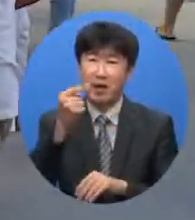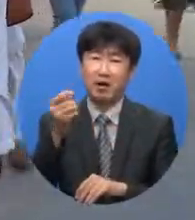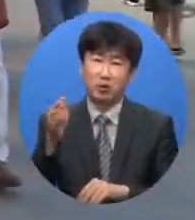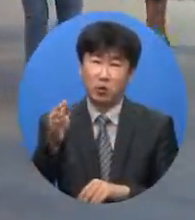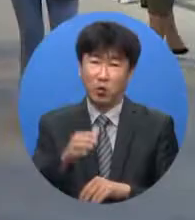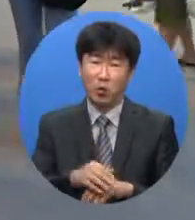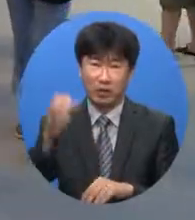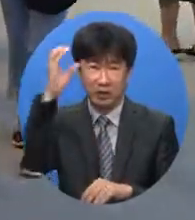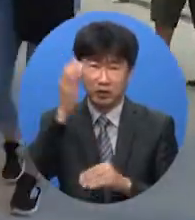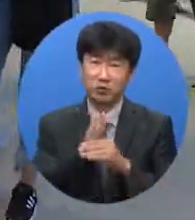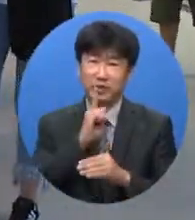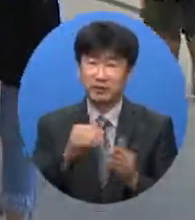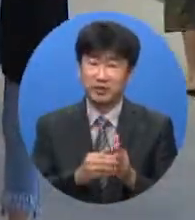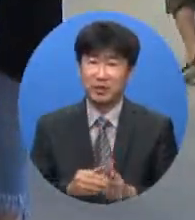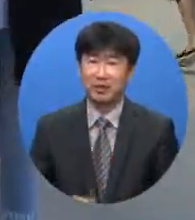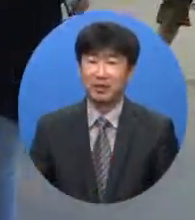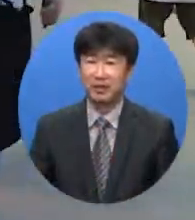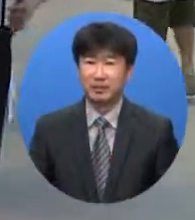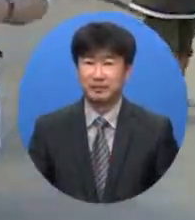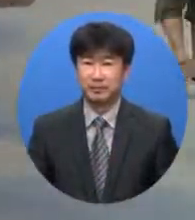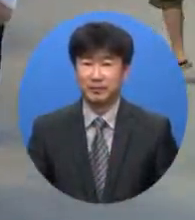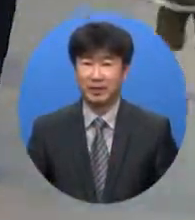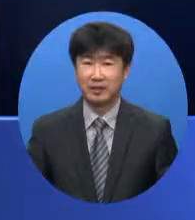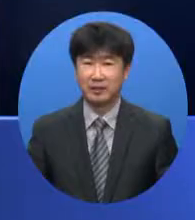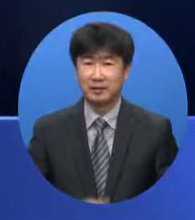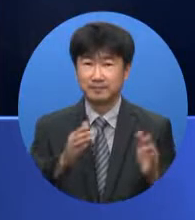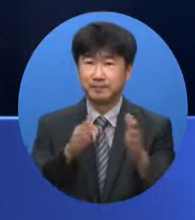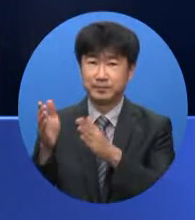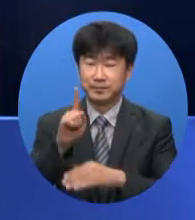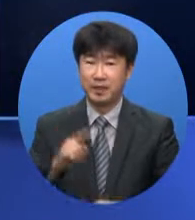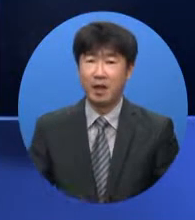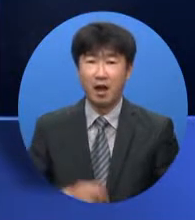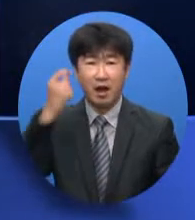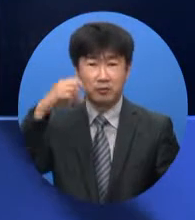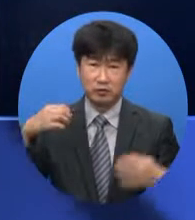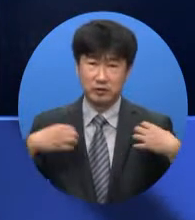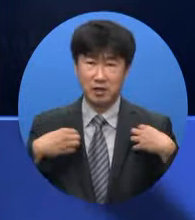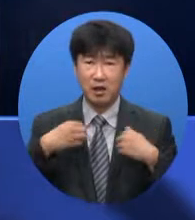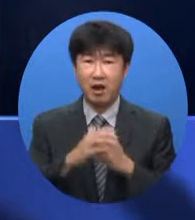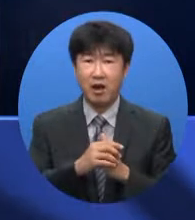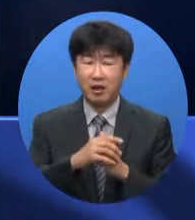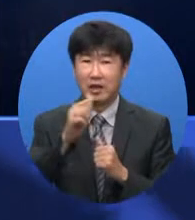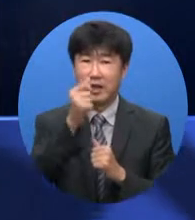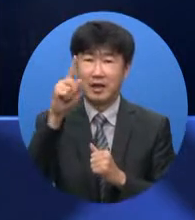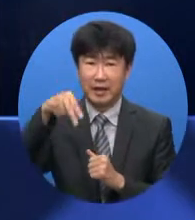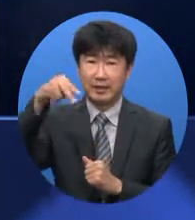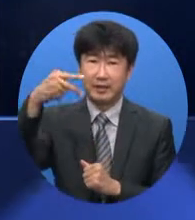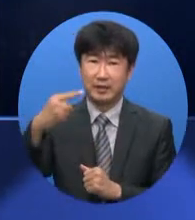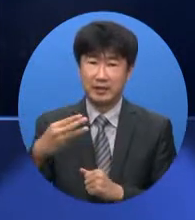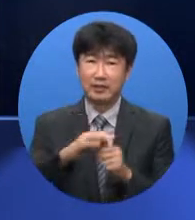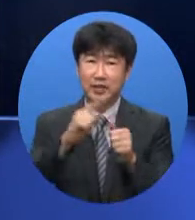효과가 약 100억 원 정도로 추산된다고 밝혔습니다. 다음 소식입니다. 합천군은 핫뜰